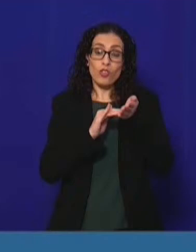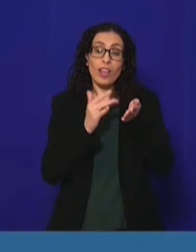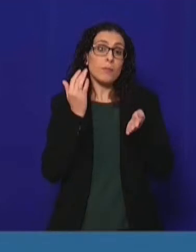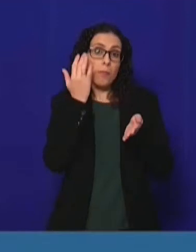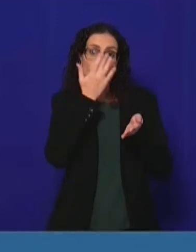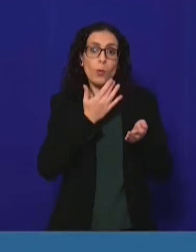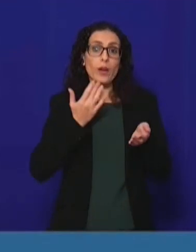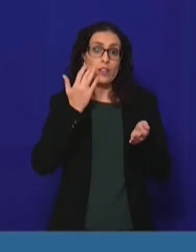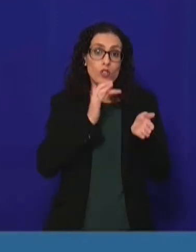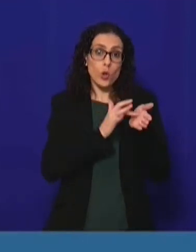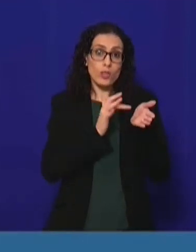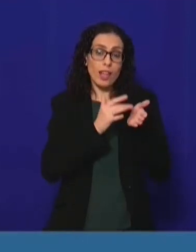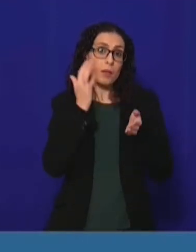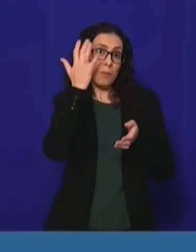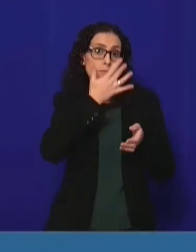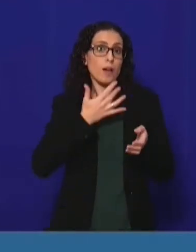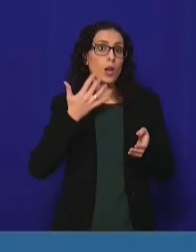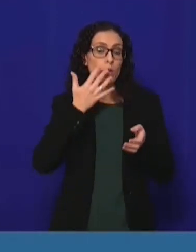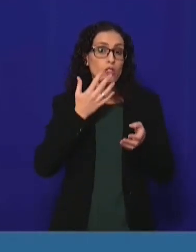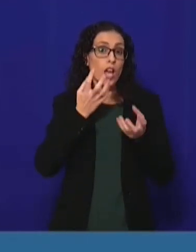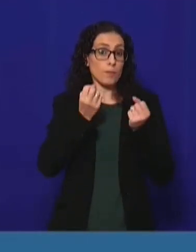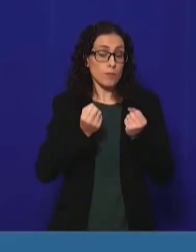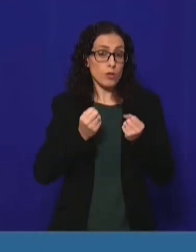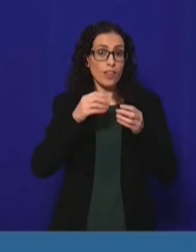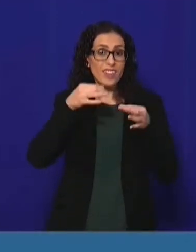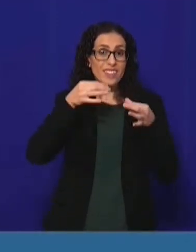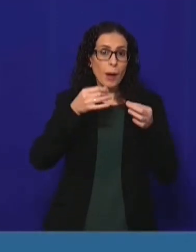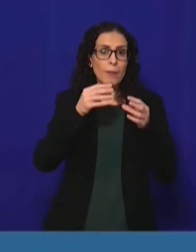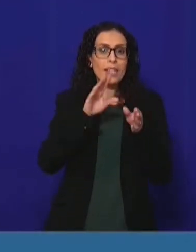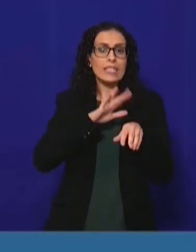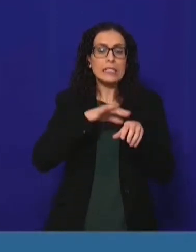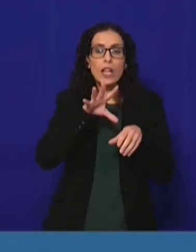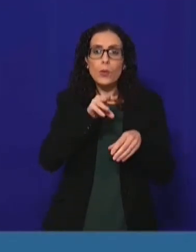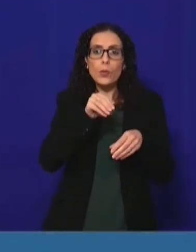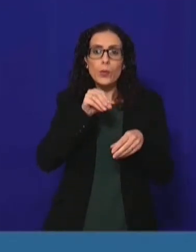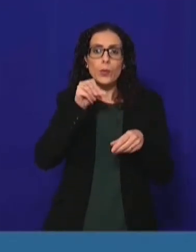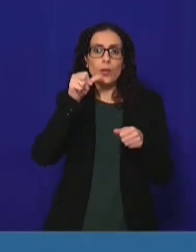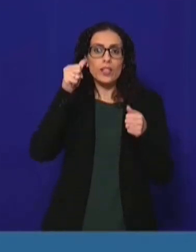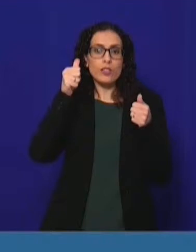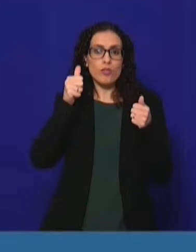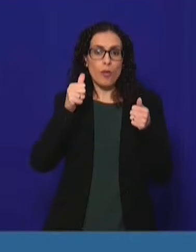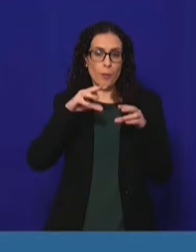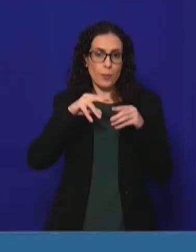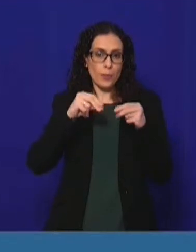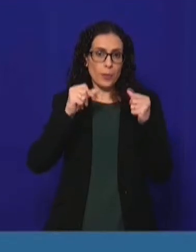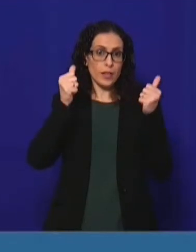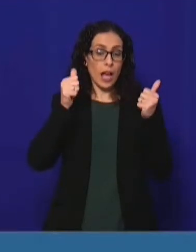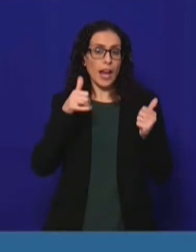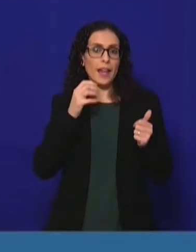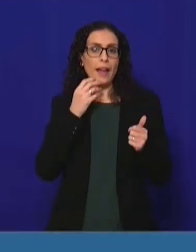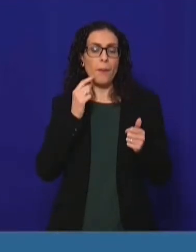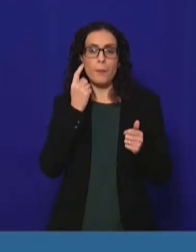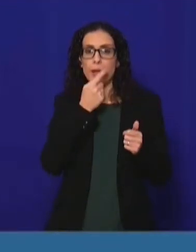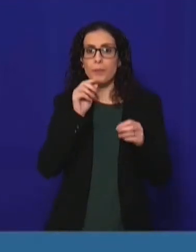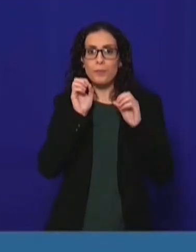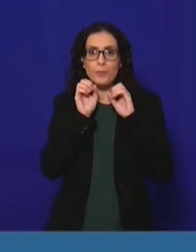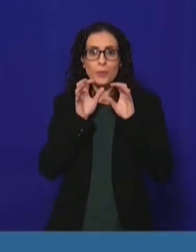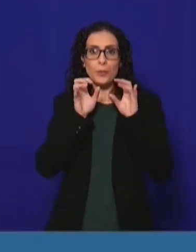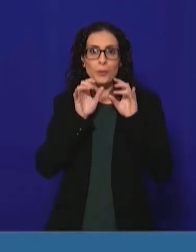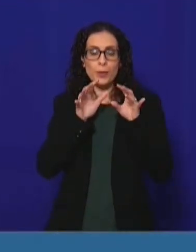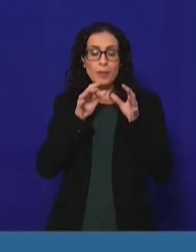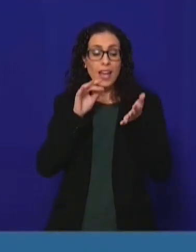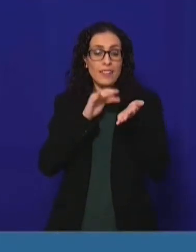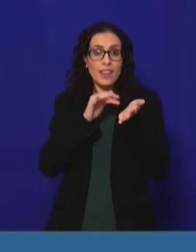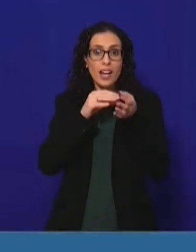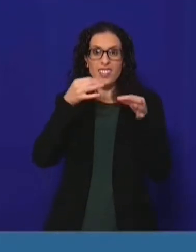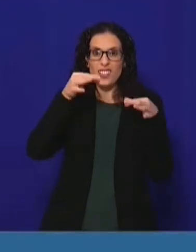jkun tip ta' drab li jkun jassorbi. U allura mek inti jkollok film ta' droplets li għandek li jkun qiegħed fuqu u allura